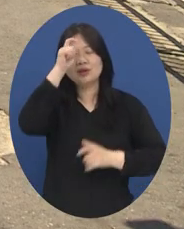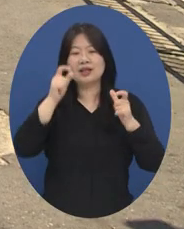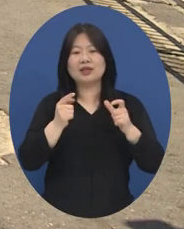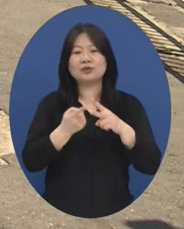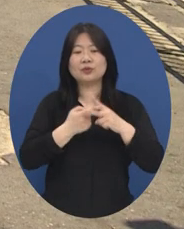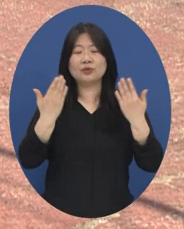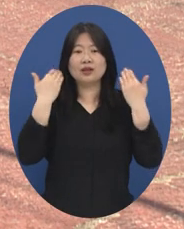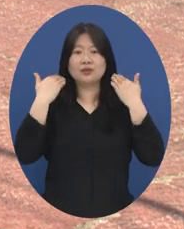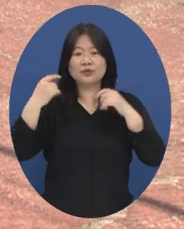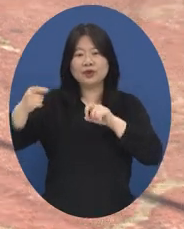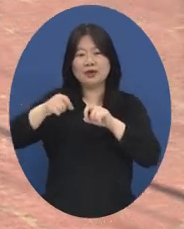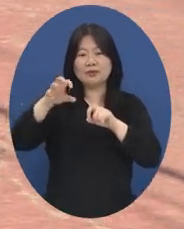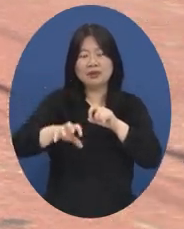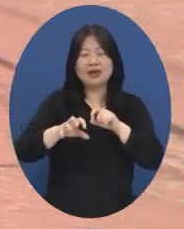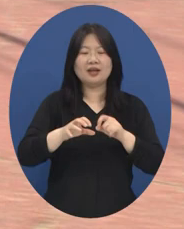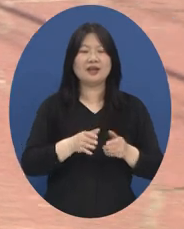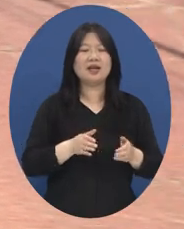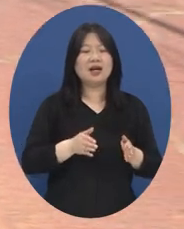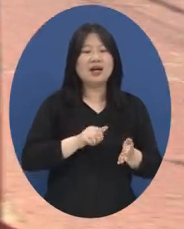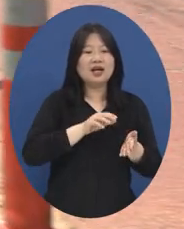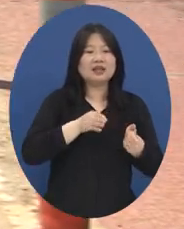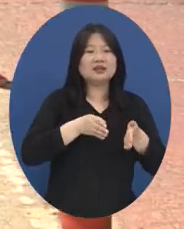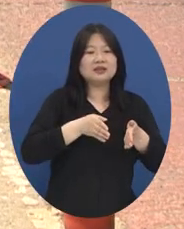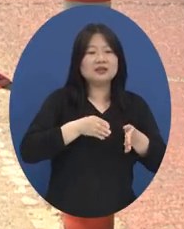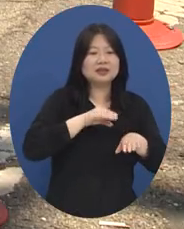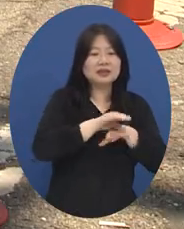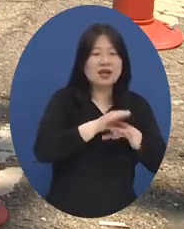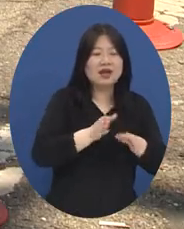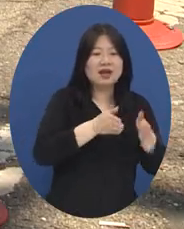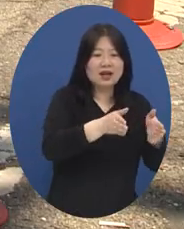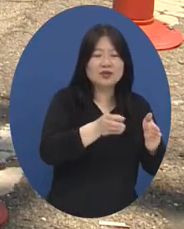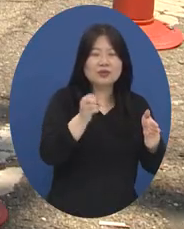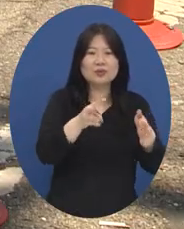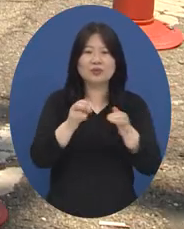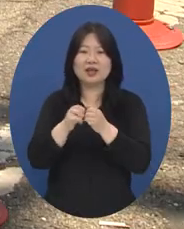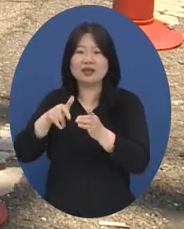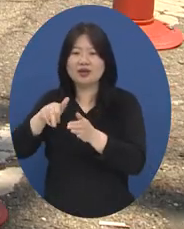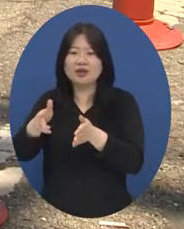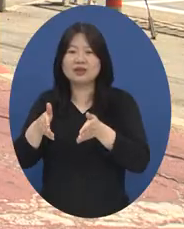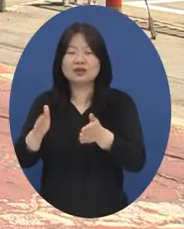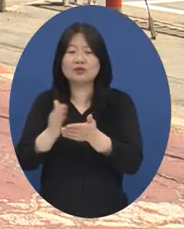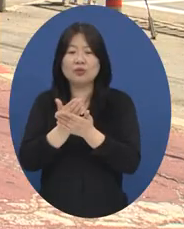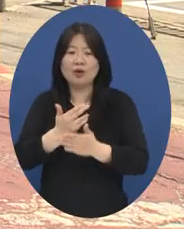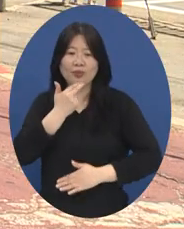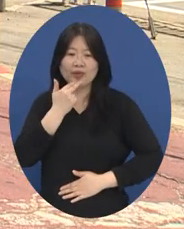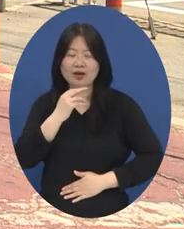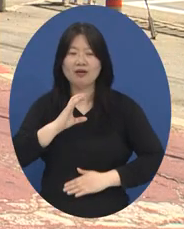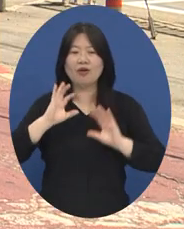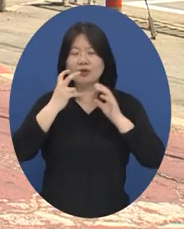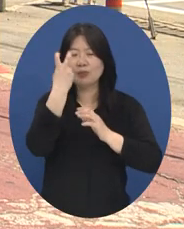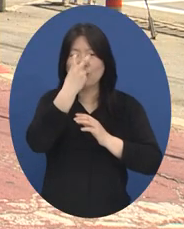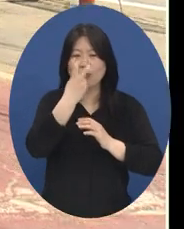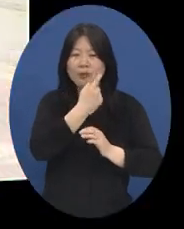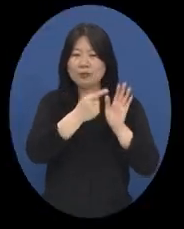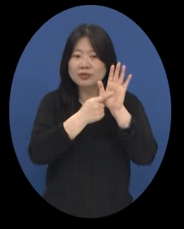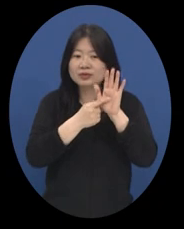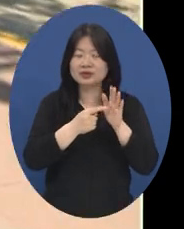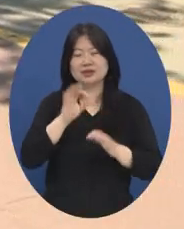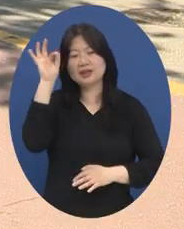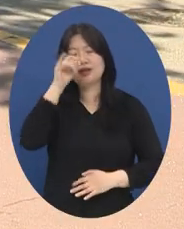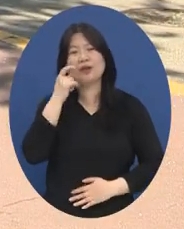초등학교 와 차도와 인도의 9분이 없습니다 어린이보호구역 표시도 찾아보기 힘듭니다